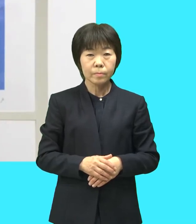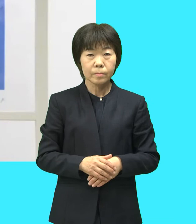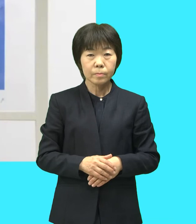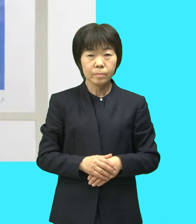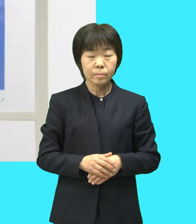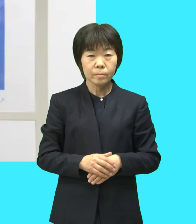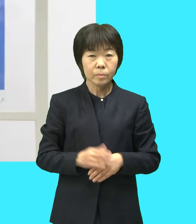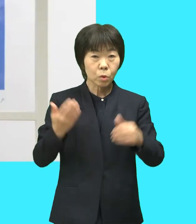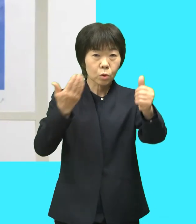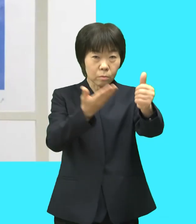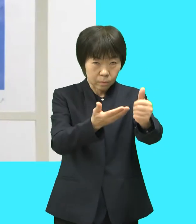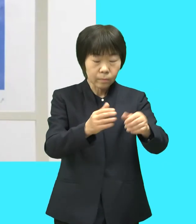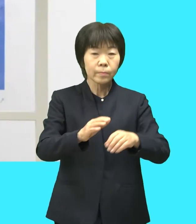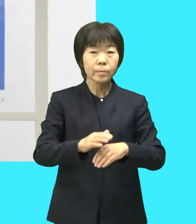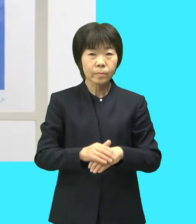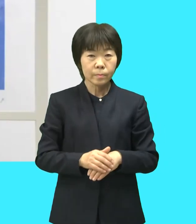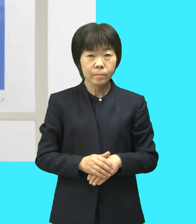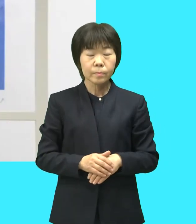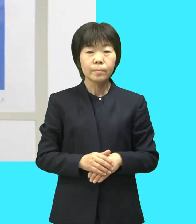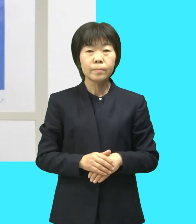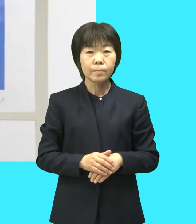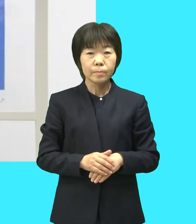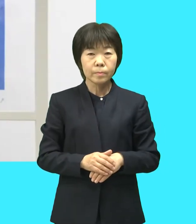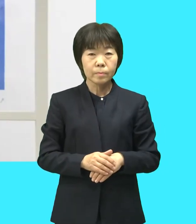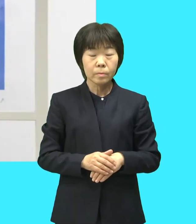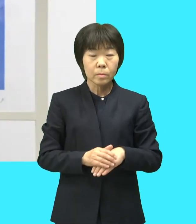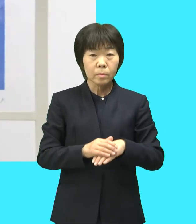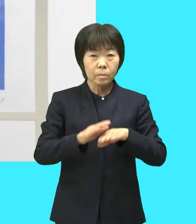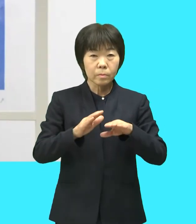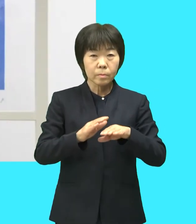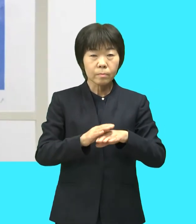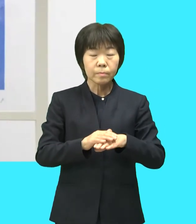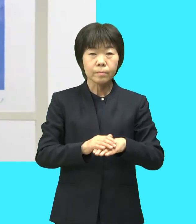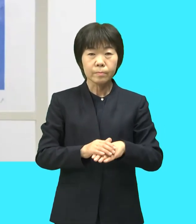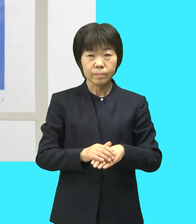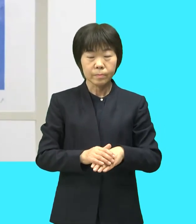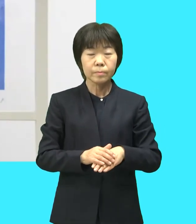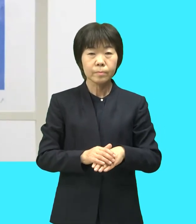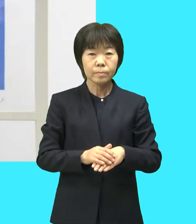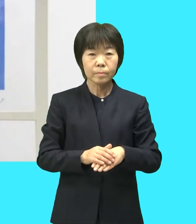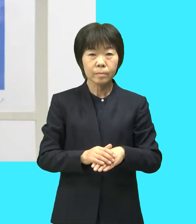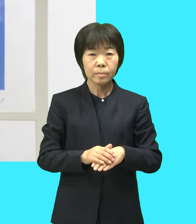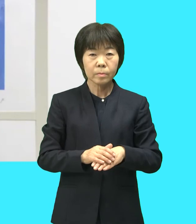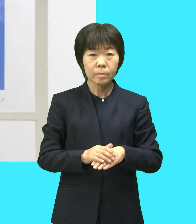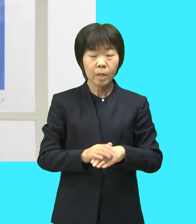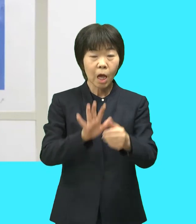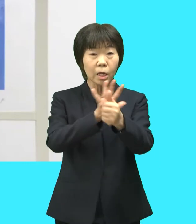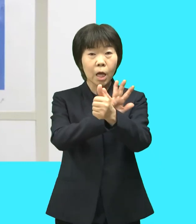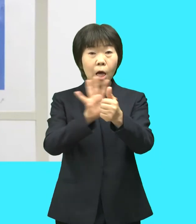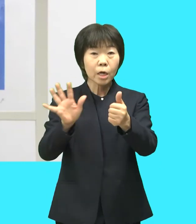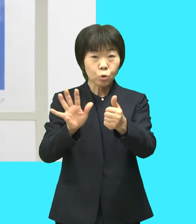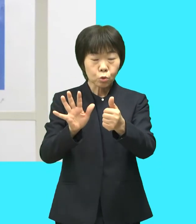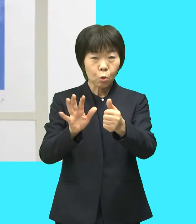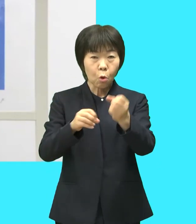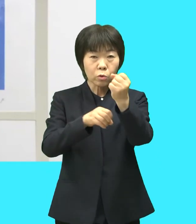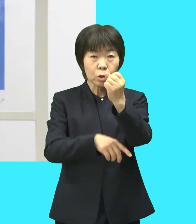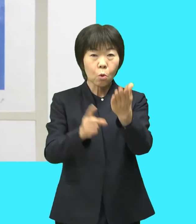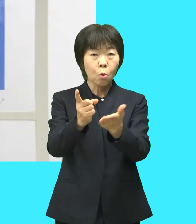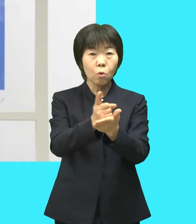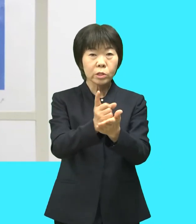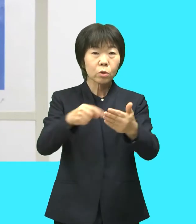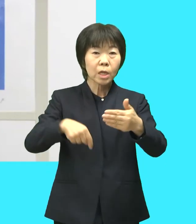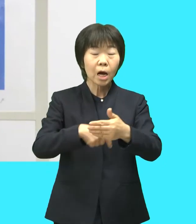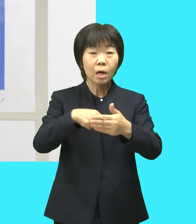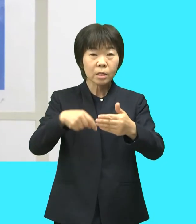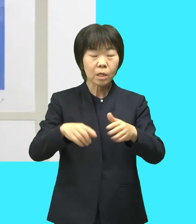読売新聞の中田と申します。 おはようございます。 今の関連で3点ほど伺います。はい、内閣 の、 基本方針の中